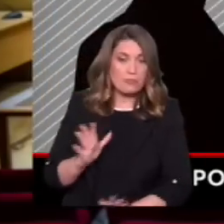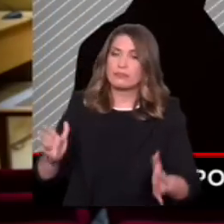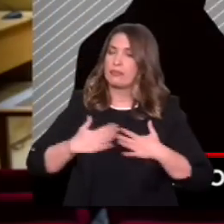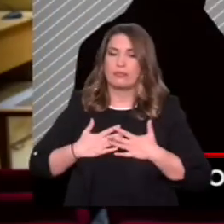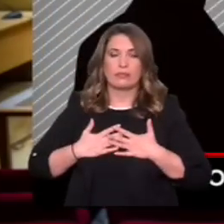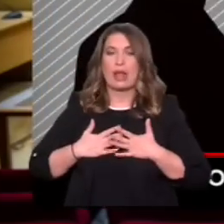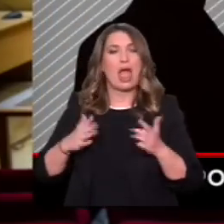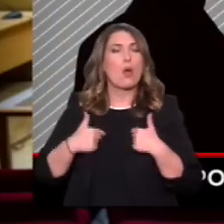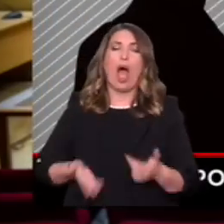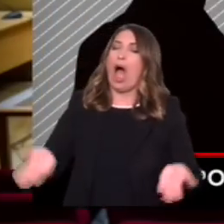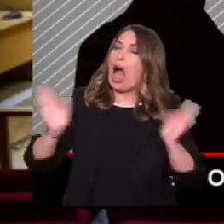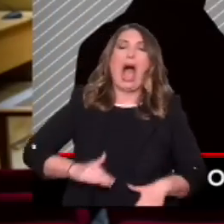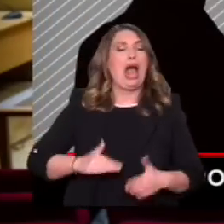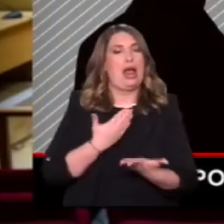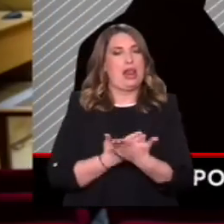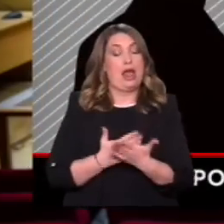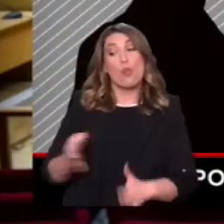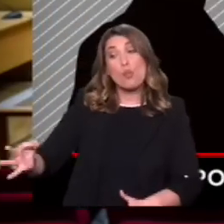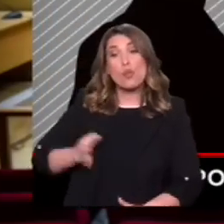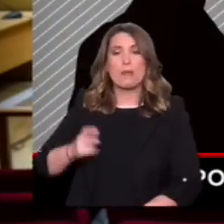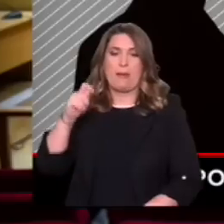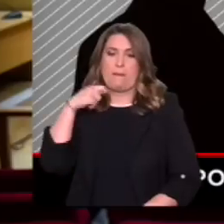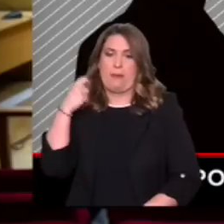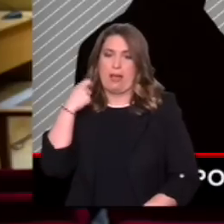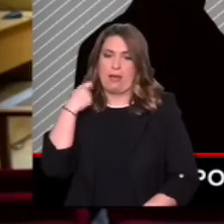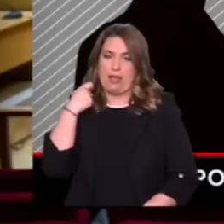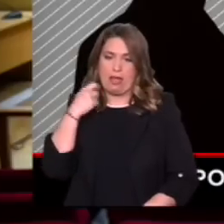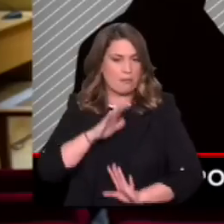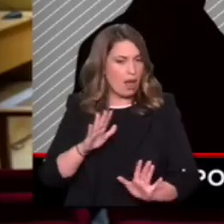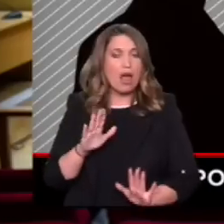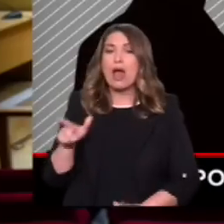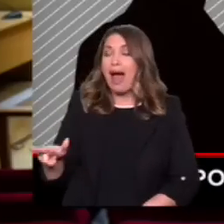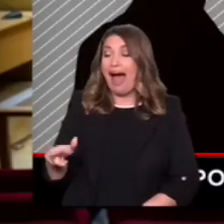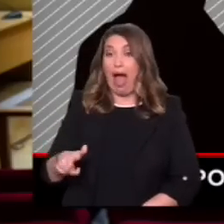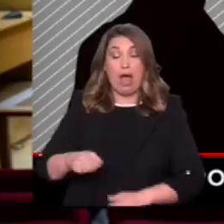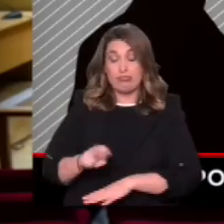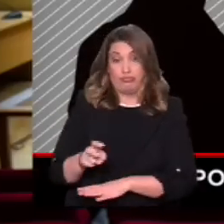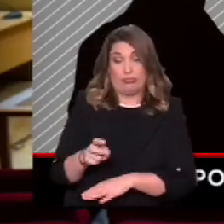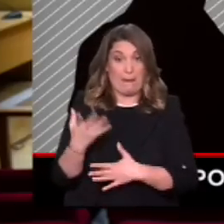άλλα στοιχεία με βάση αυτά που μου είπε η μητέρα και με αυτά που κατέθεσα. Πάντως